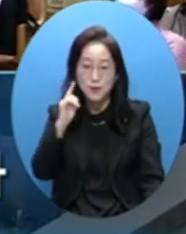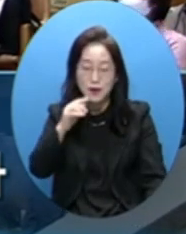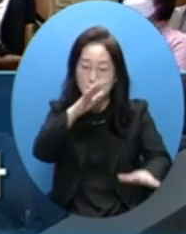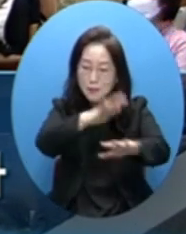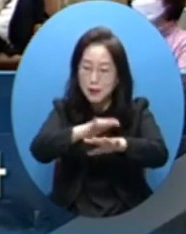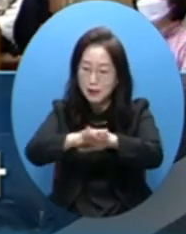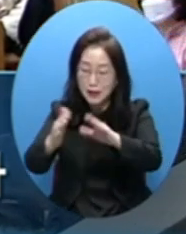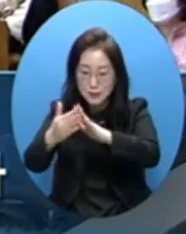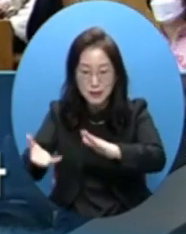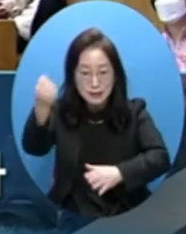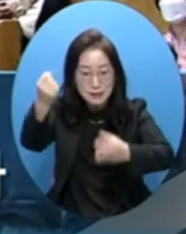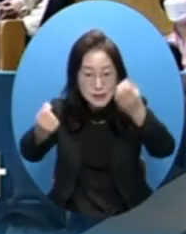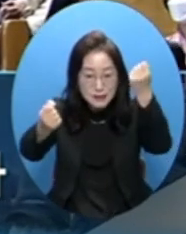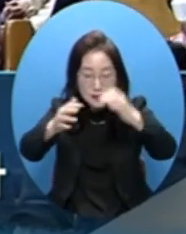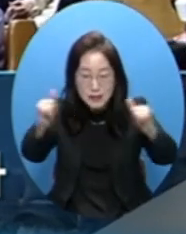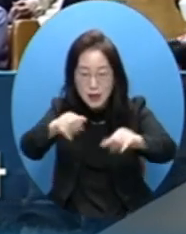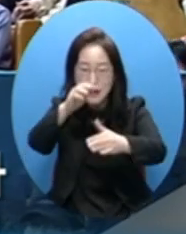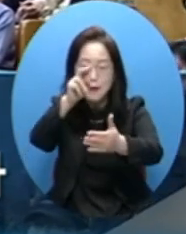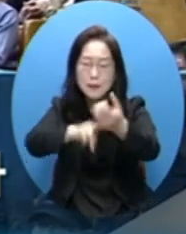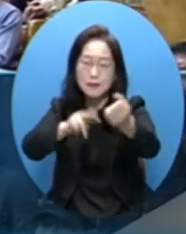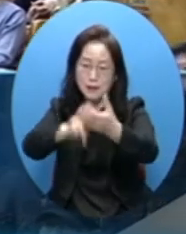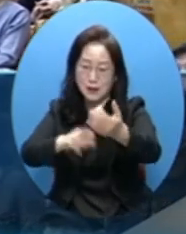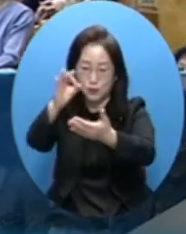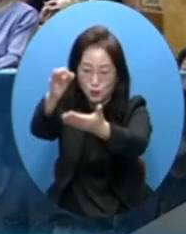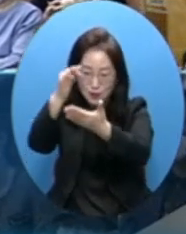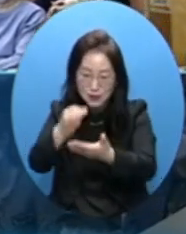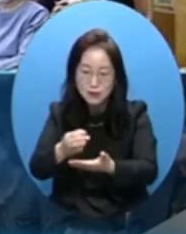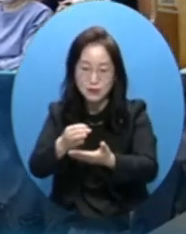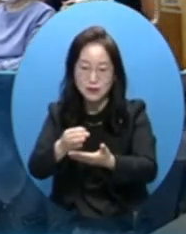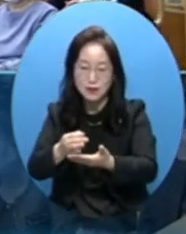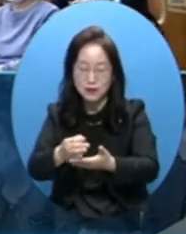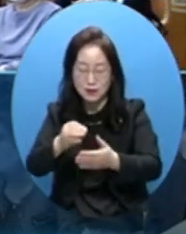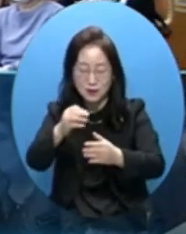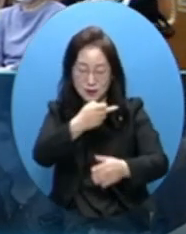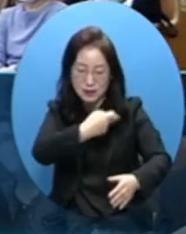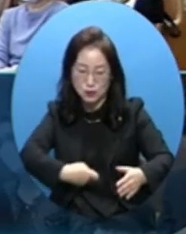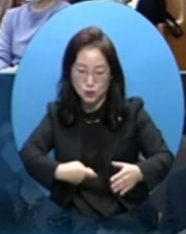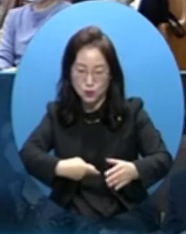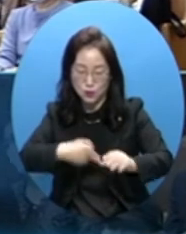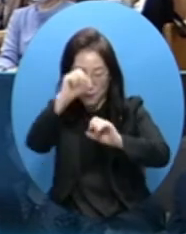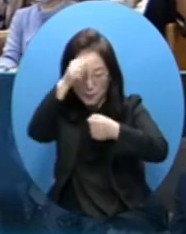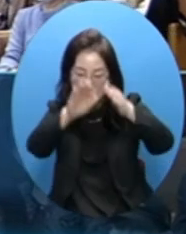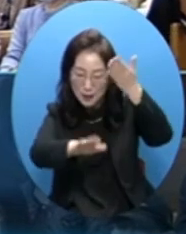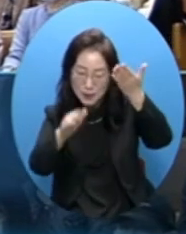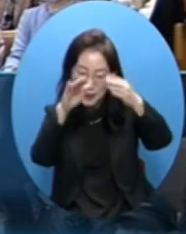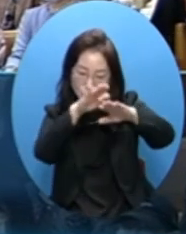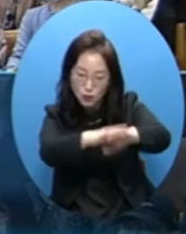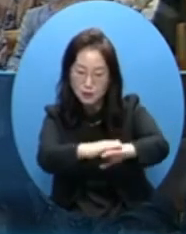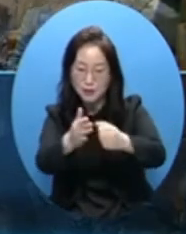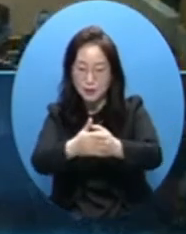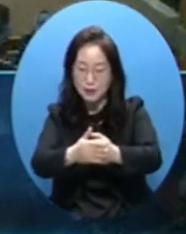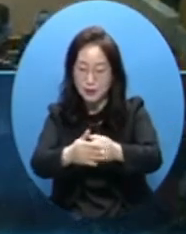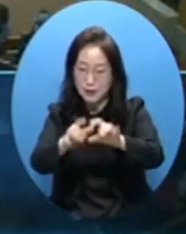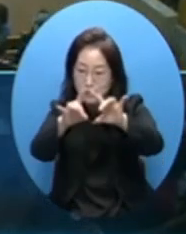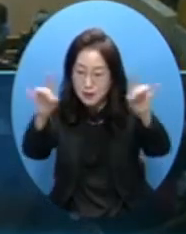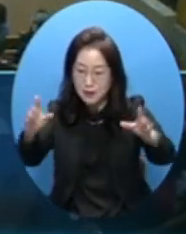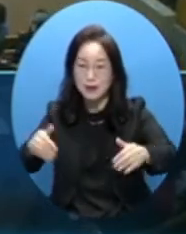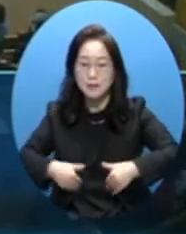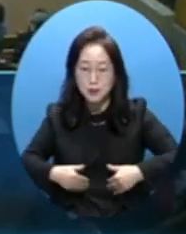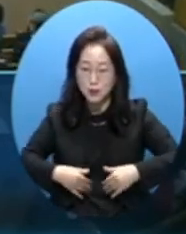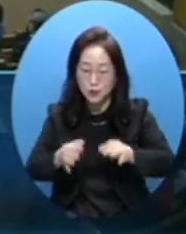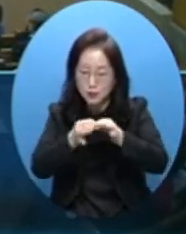집 있는 자는 팔아 그 판 것의 값을 가져다가 사도들의 발 앞에 둠에 그들이 각 사람의 필요를 따라 나누어